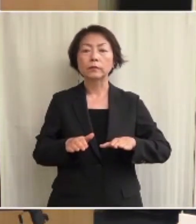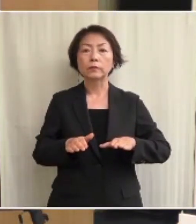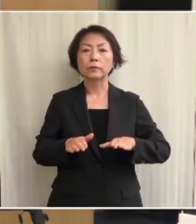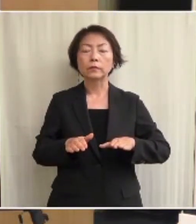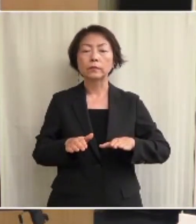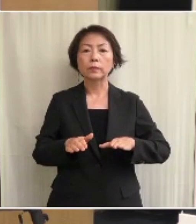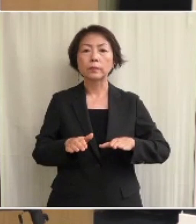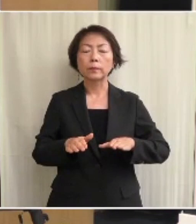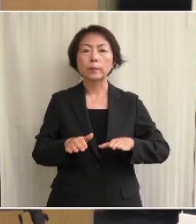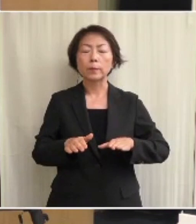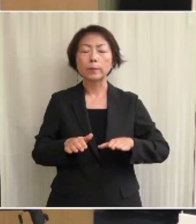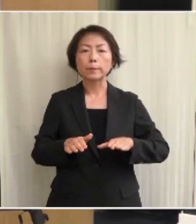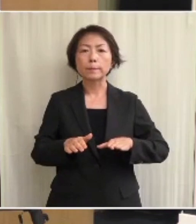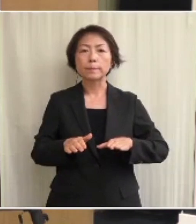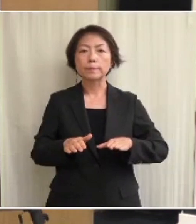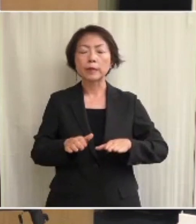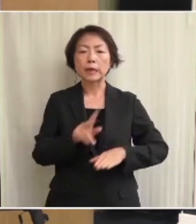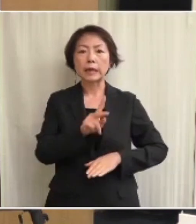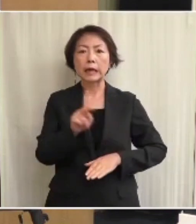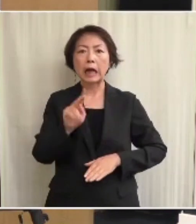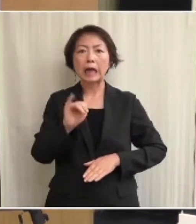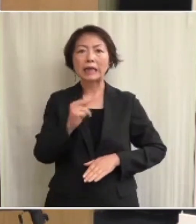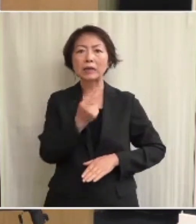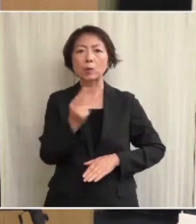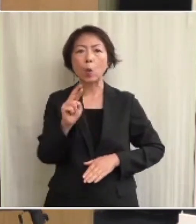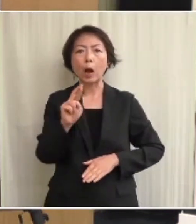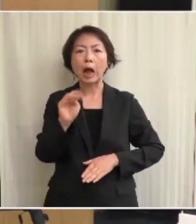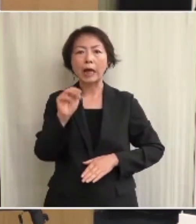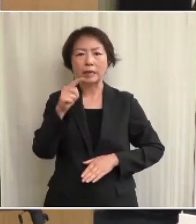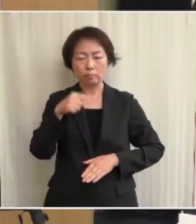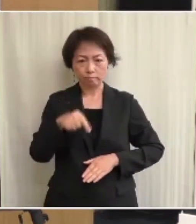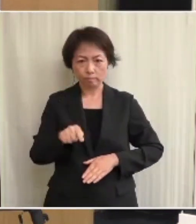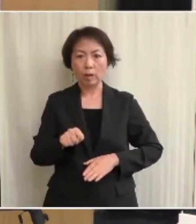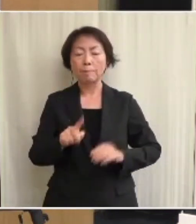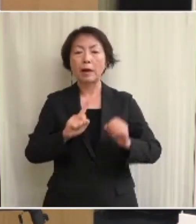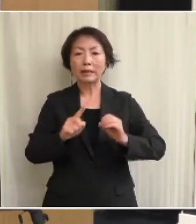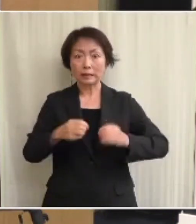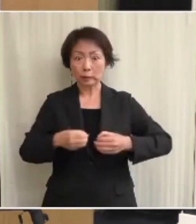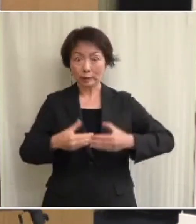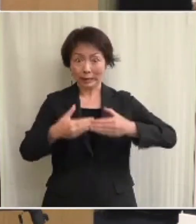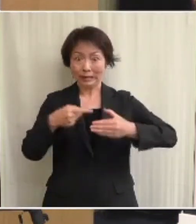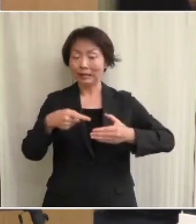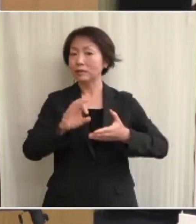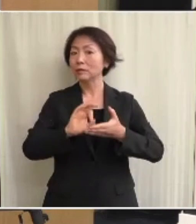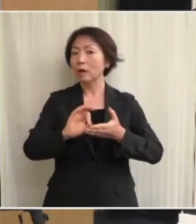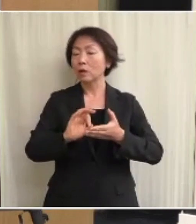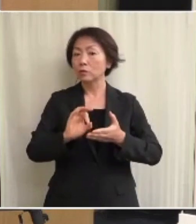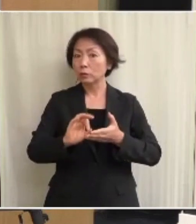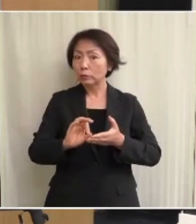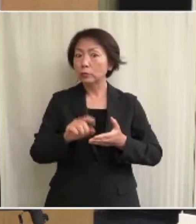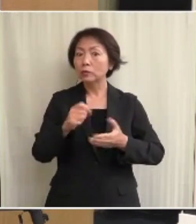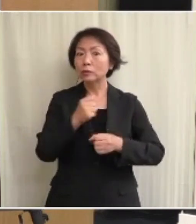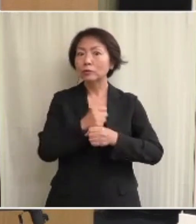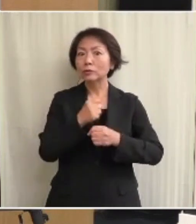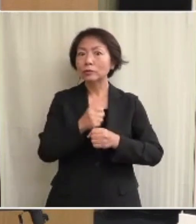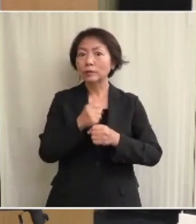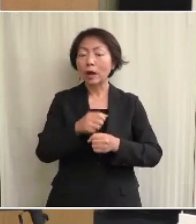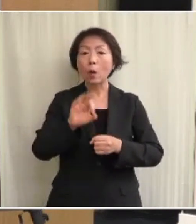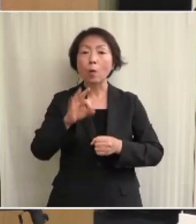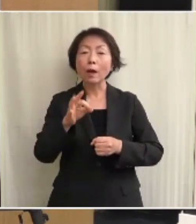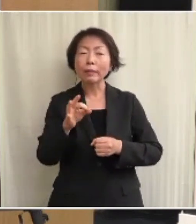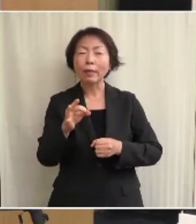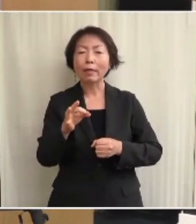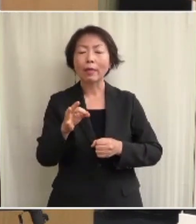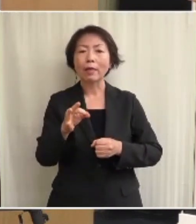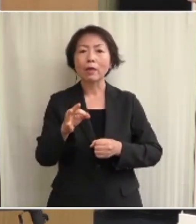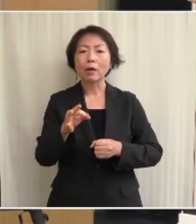この、ガイドラインとかサイネージですとか、を作成した費用はです